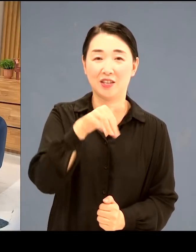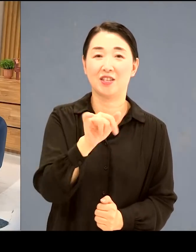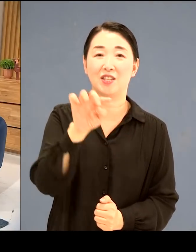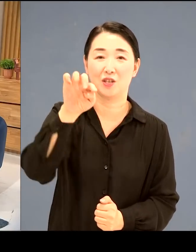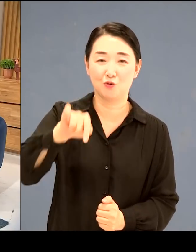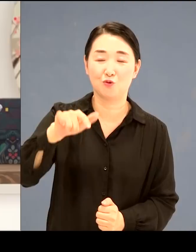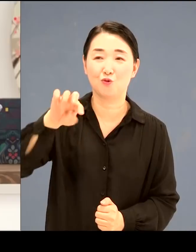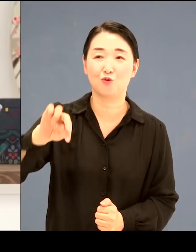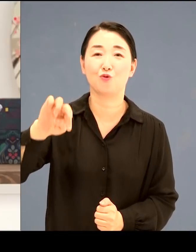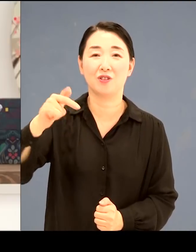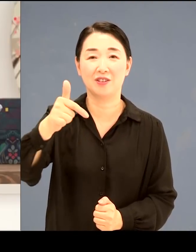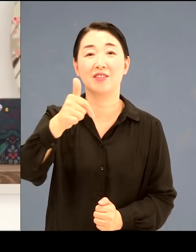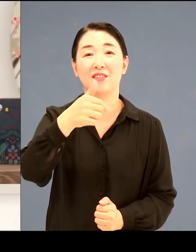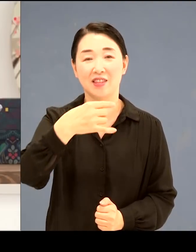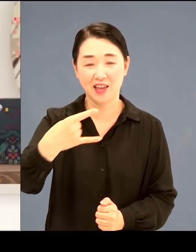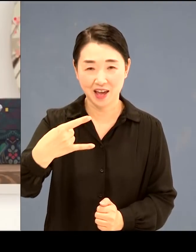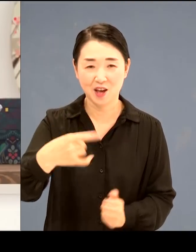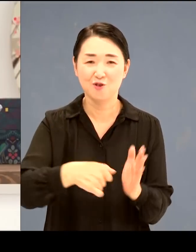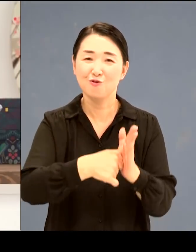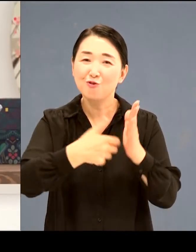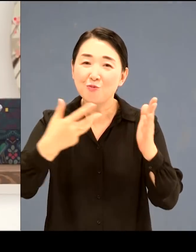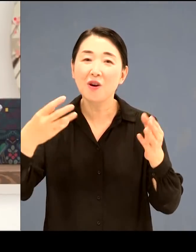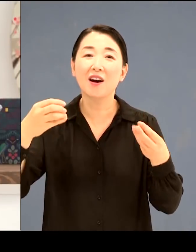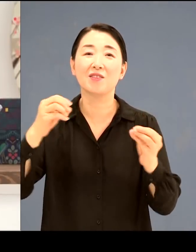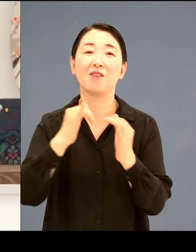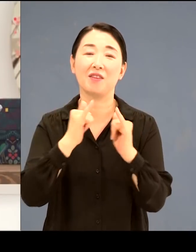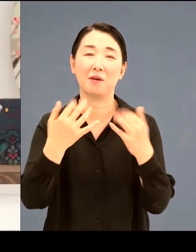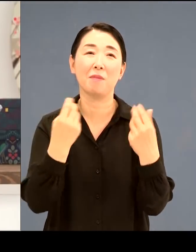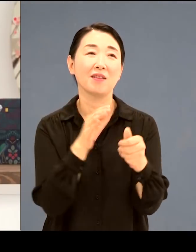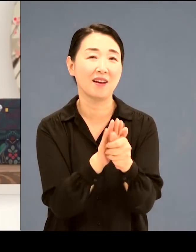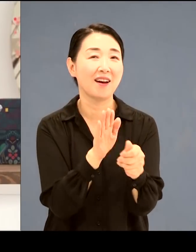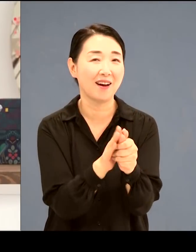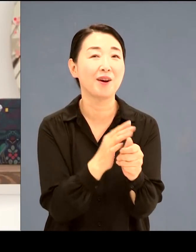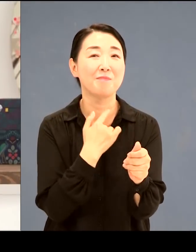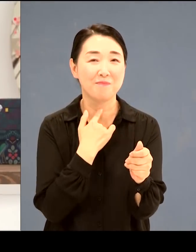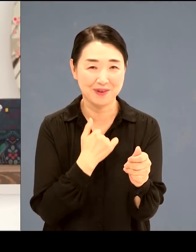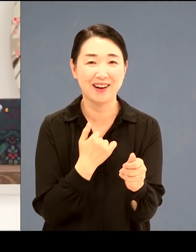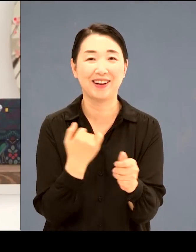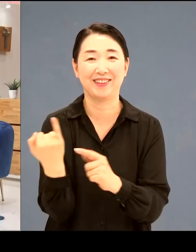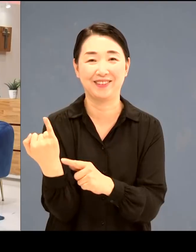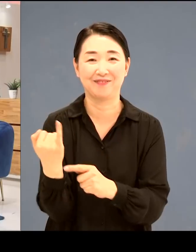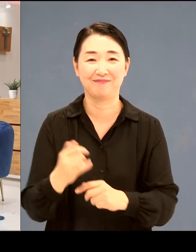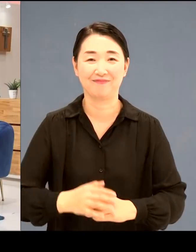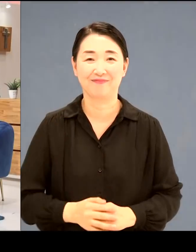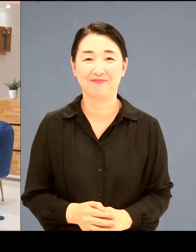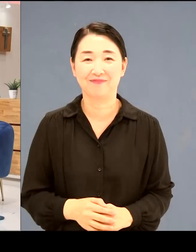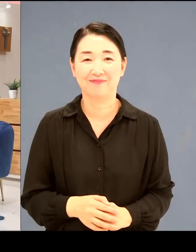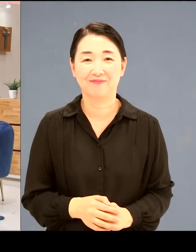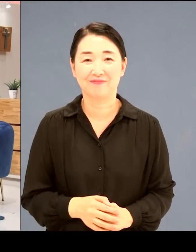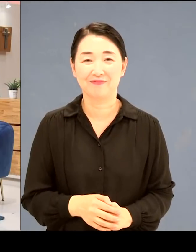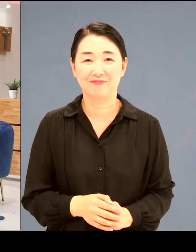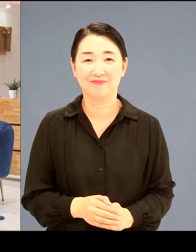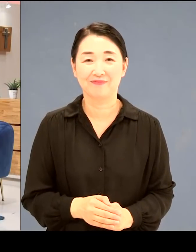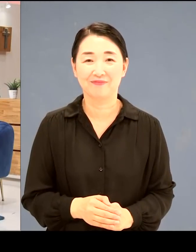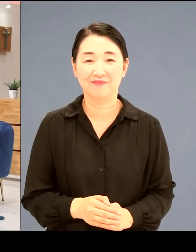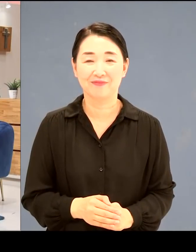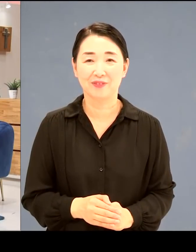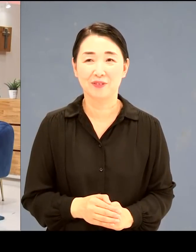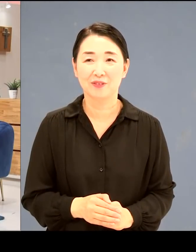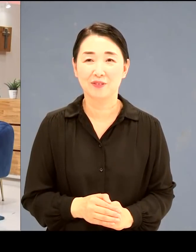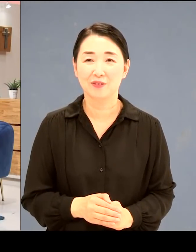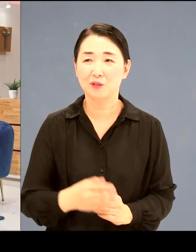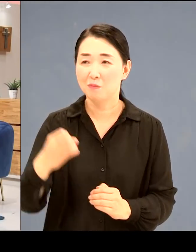씨, 이연희 씨, 한예슬 씨, 전혜진 씨 등을 스타일링을 하고 계신 분이라고 해요. 네. 이 뭐 말씀만 딱